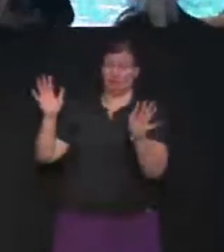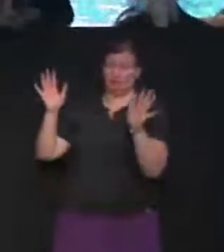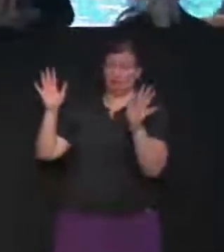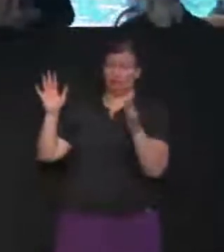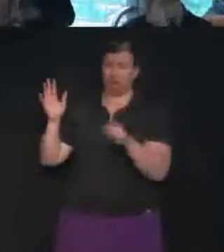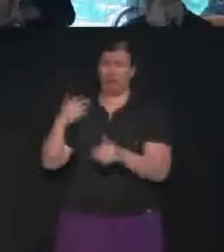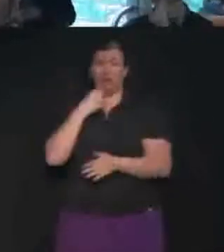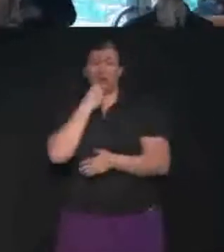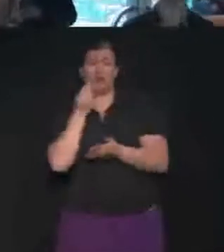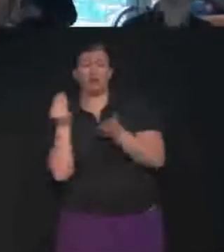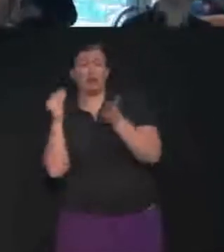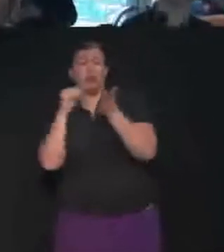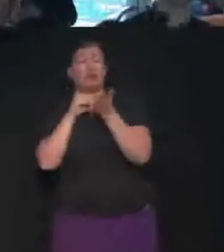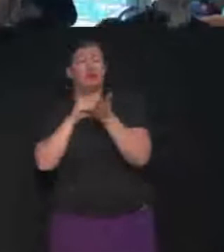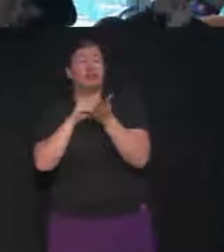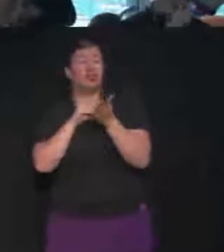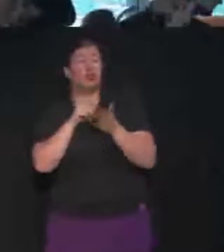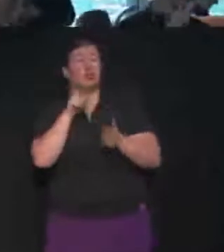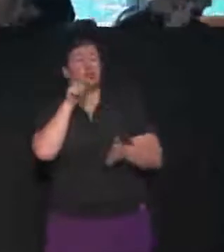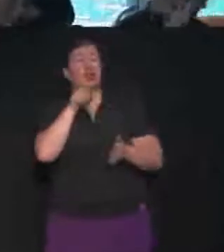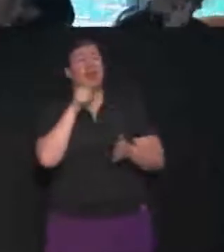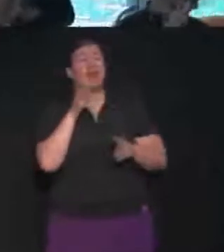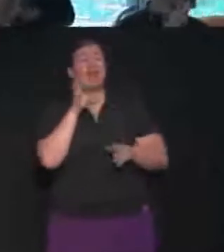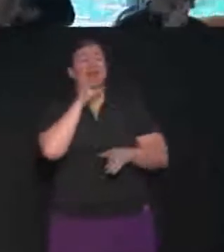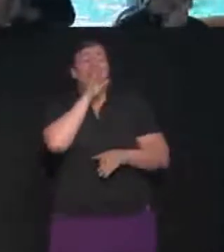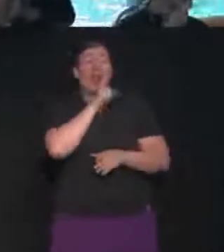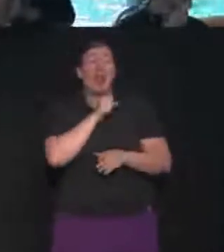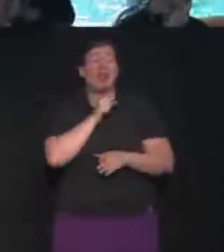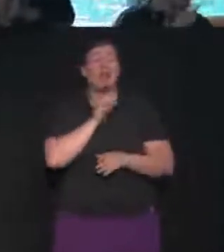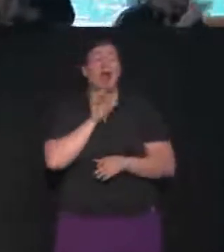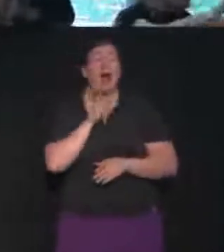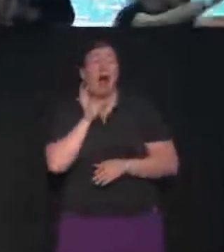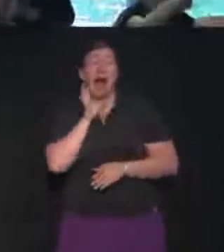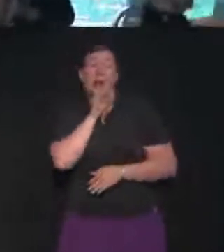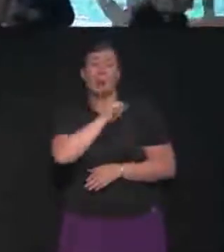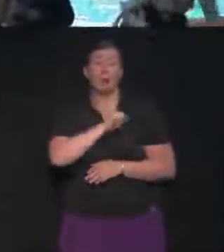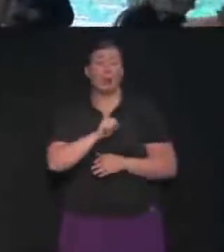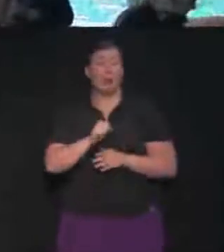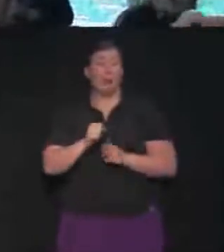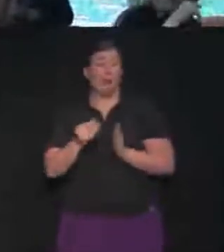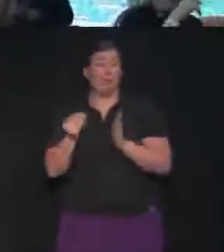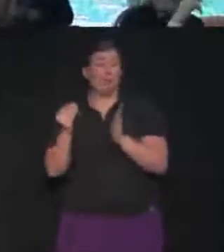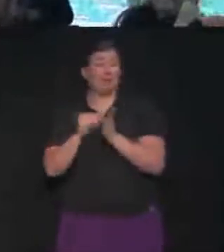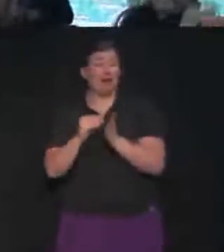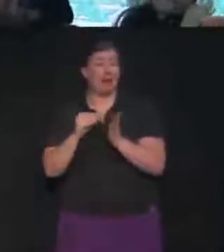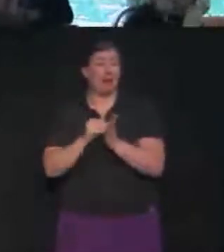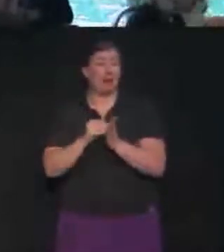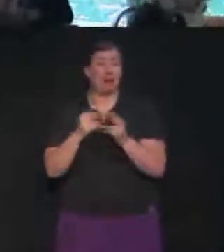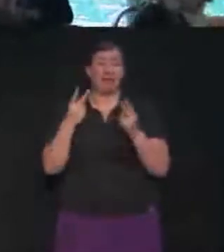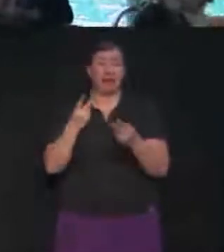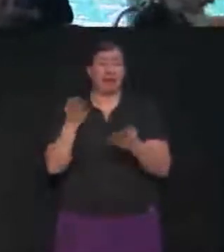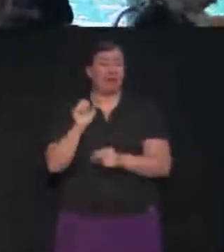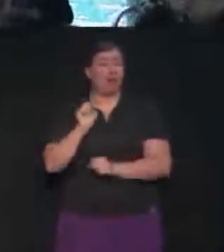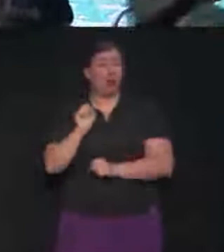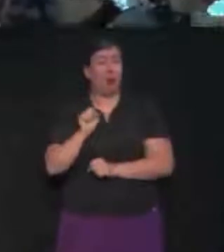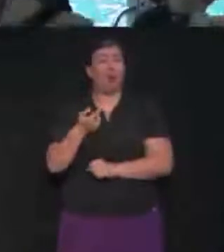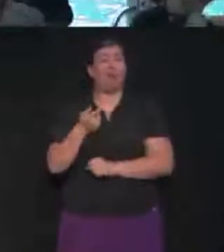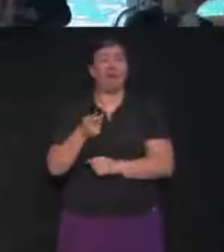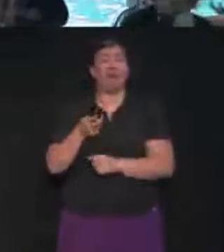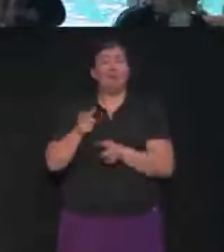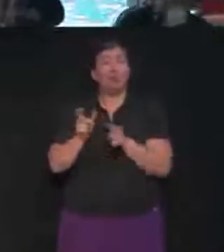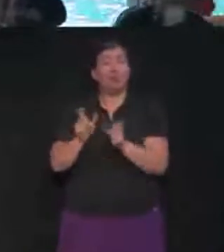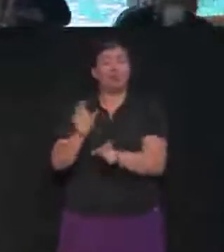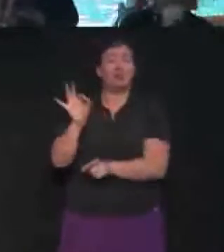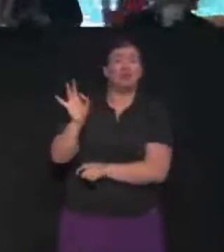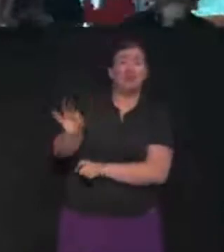und ich möchte noch mal sagen warum diese geheime anonyme Beteiligung so wichtig ist Anonymität schützt Minderheiten das schützt